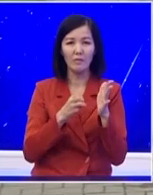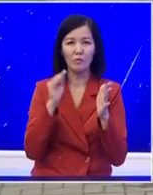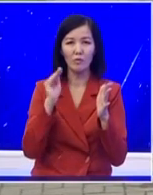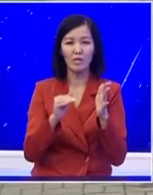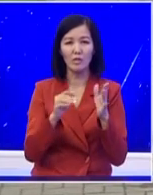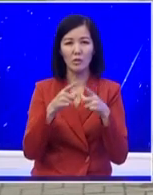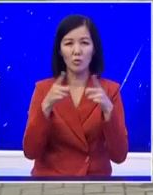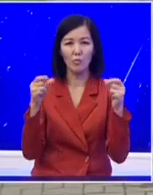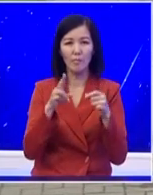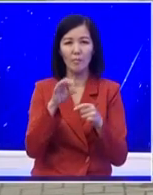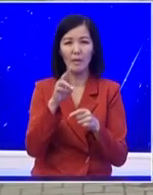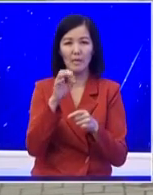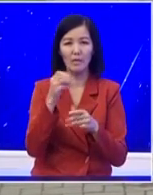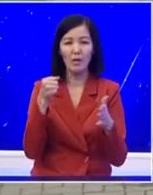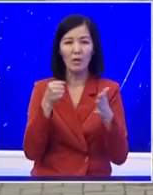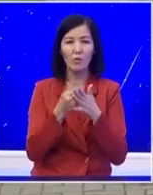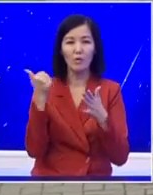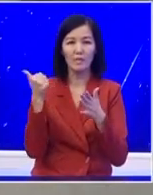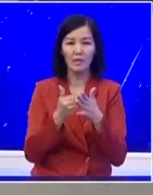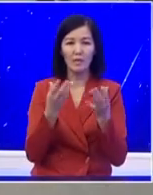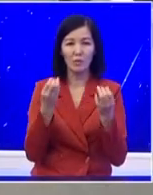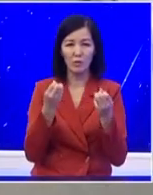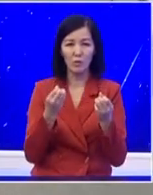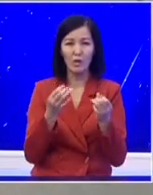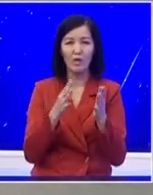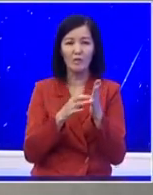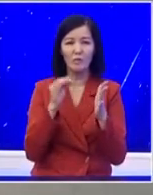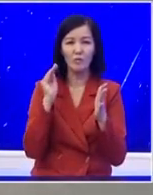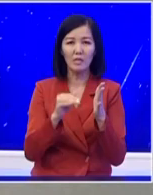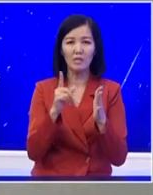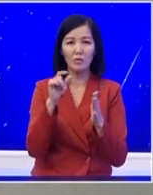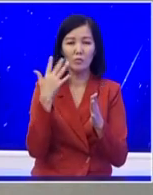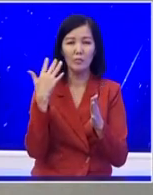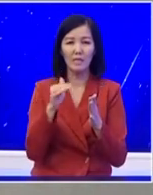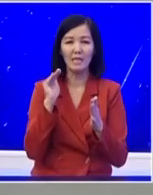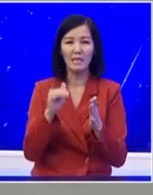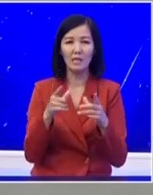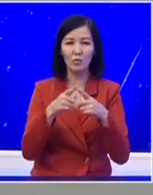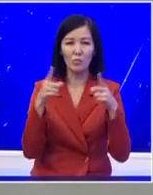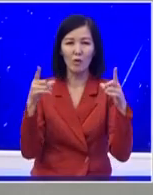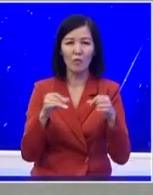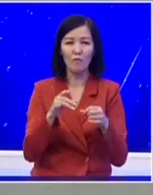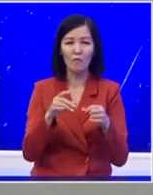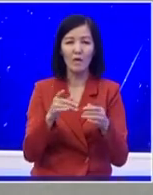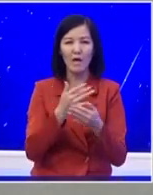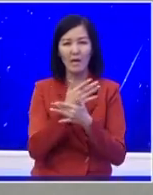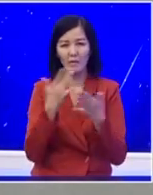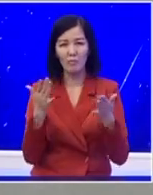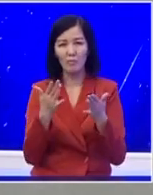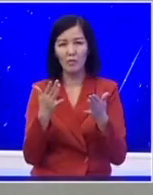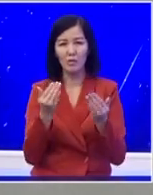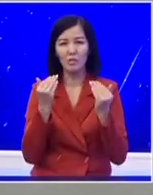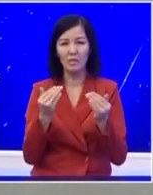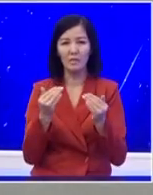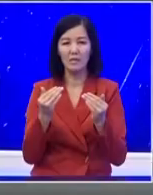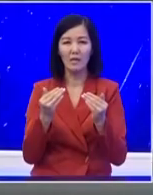тысяч упаковок парацетамола. До конца недели ожидается поставка еще 900 тысяч. 150 тысяч упаковок антибиотиков уже отгружено